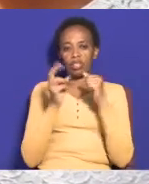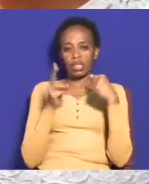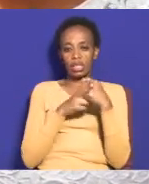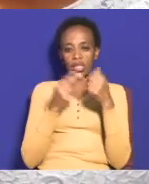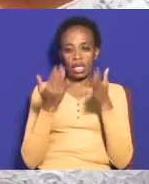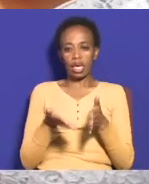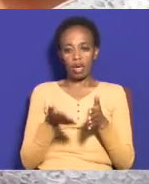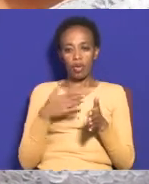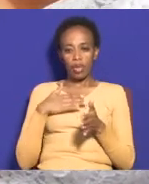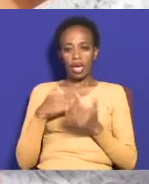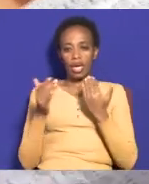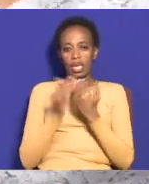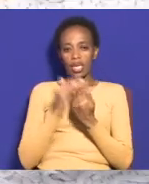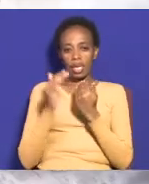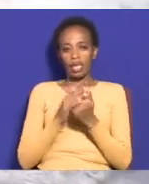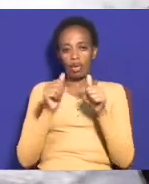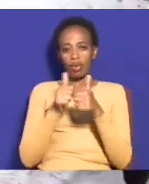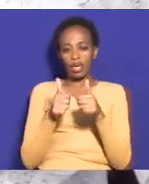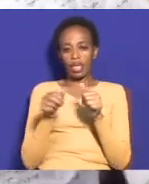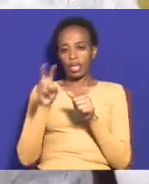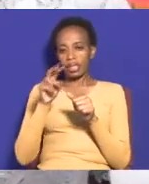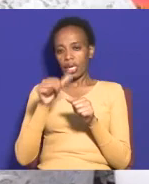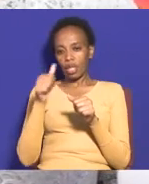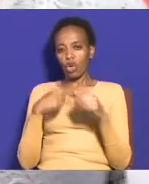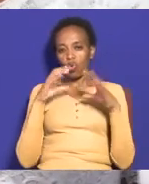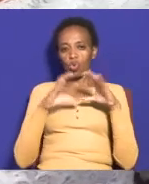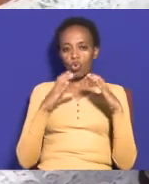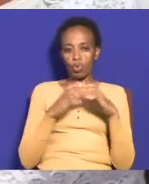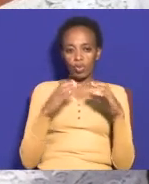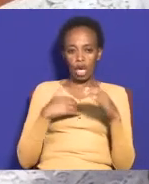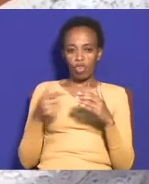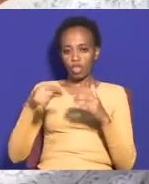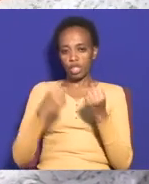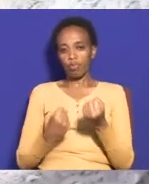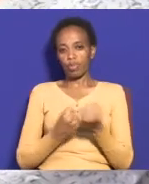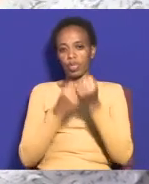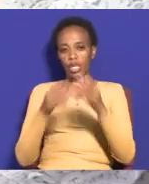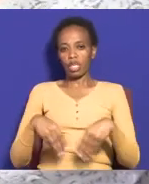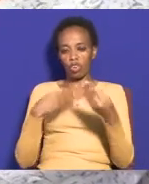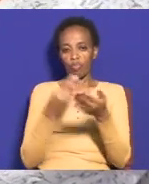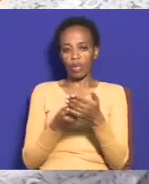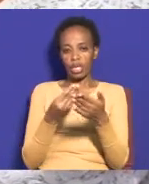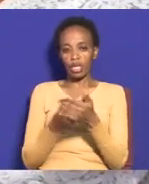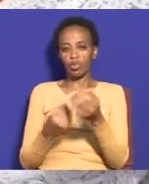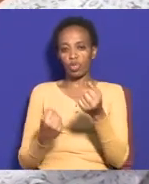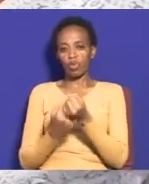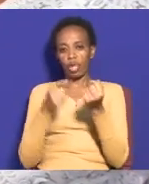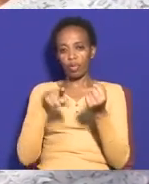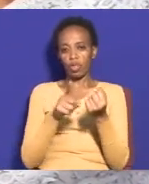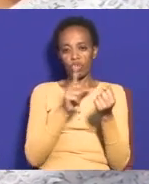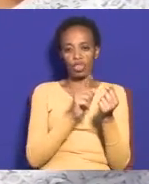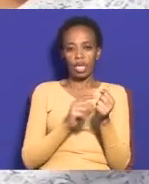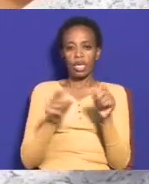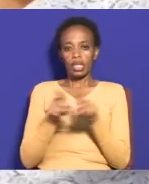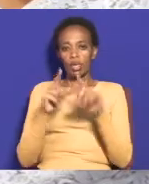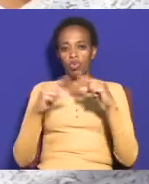hivyo nawaangalia vizuri, naona wale wako na groups, tunawainua, tunawapatia pesa ya kujisimamia. Kuna